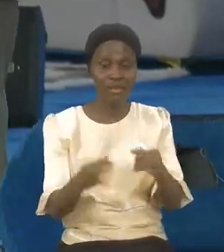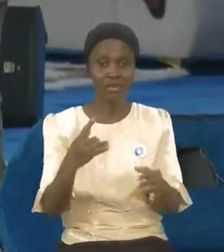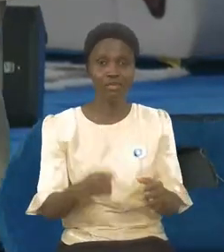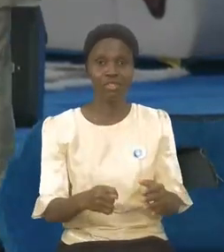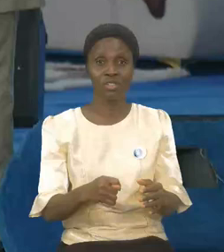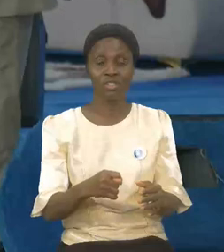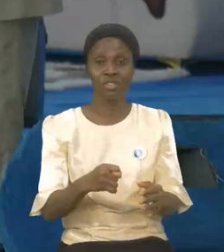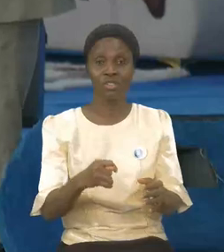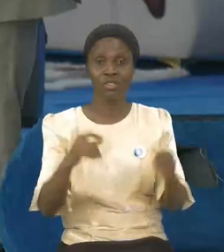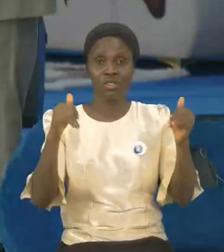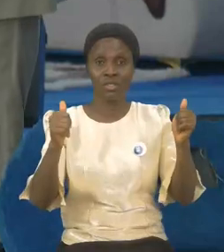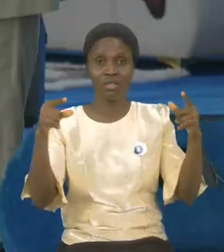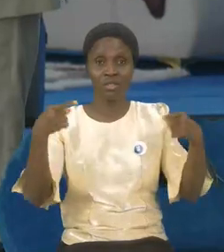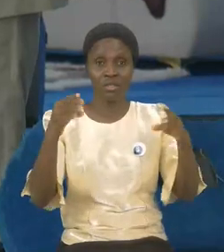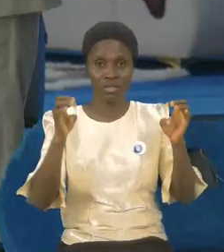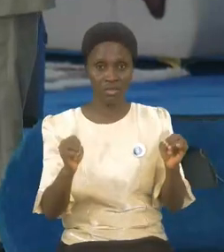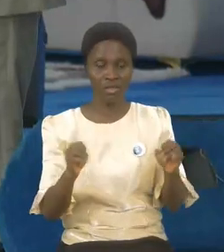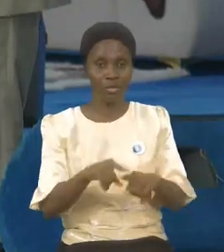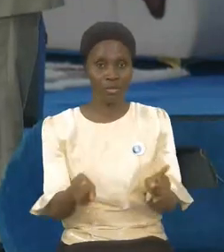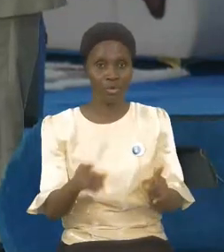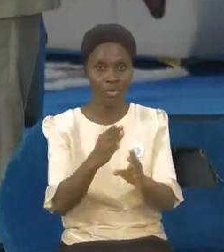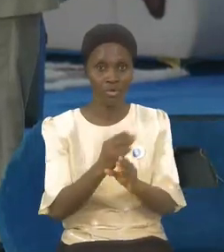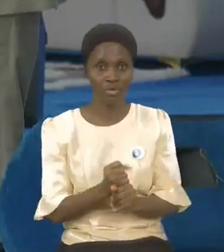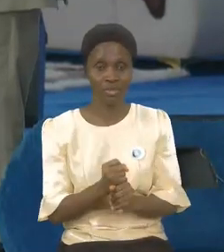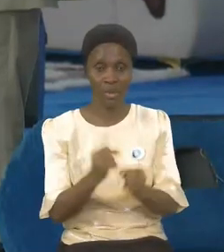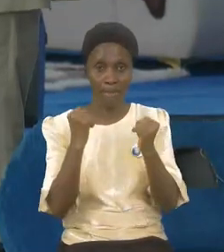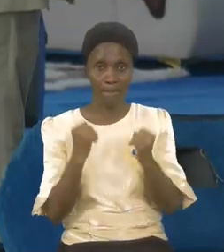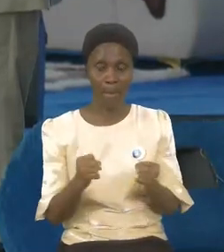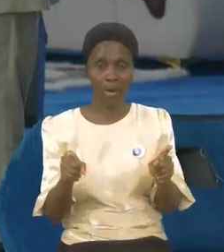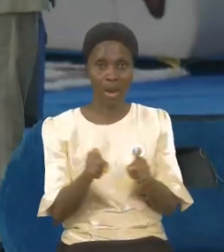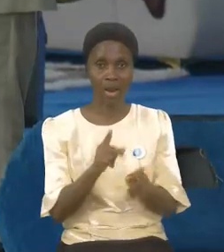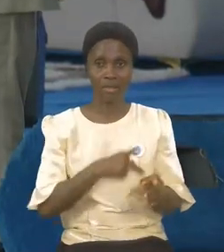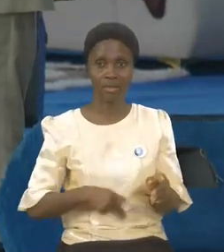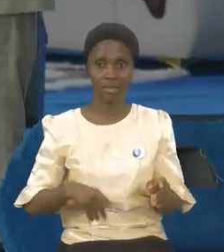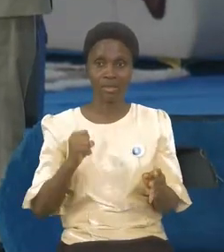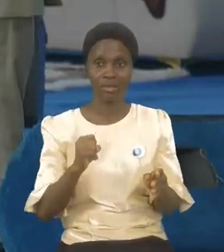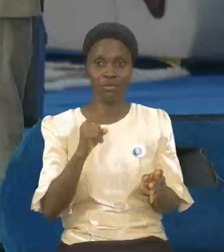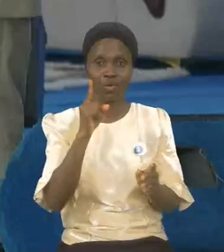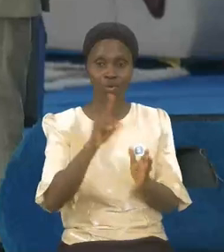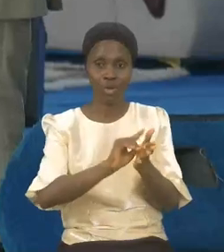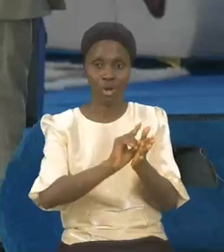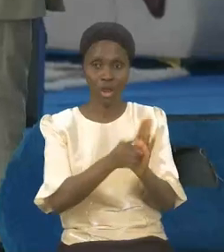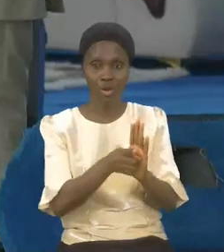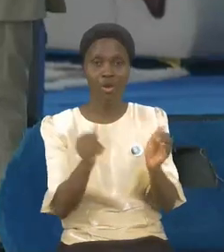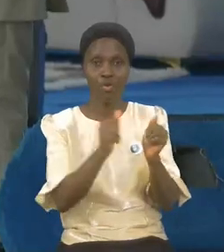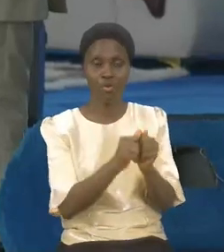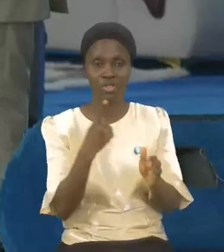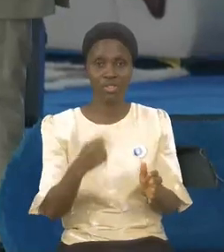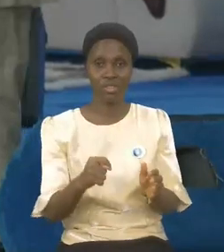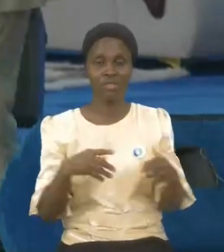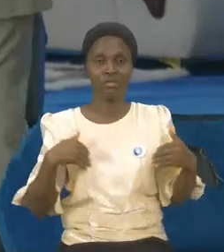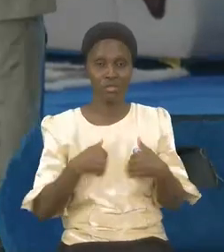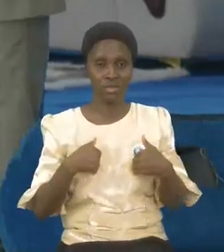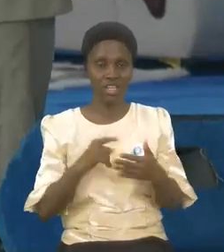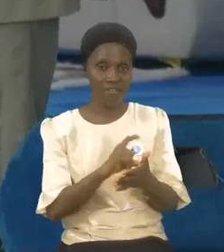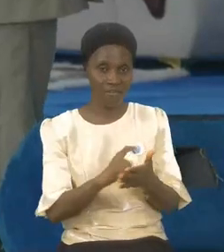rois, et parce que leur empire viendra à la fin des temps, mais qui reçoivent